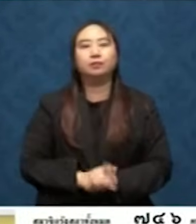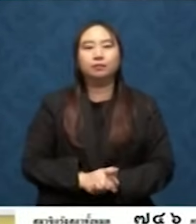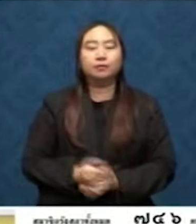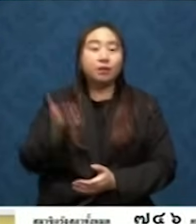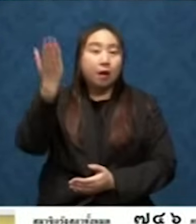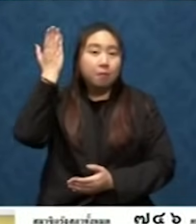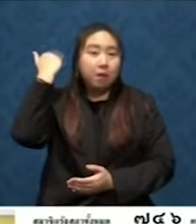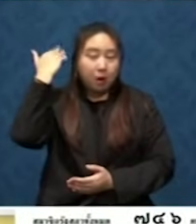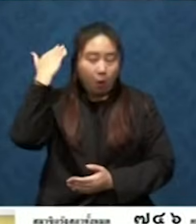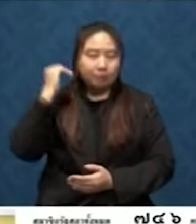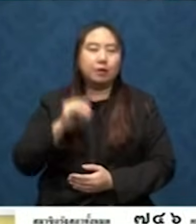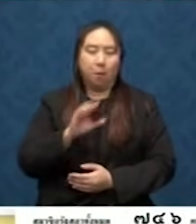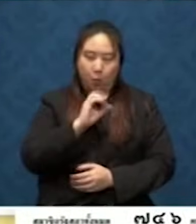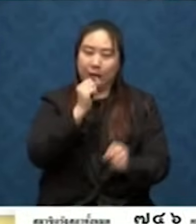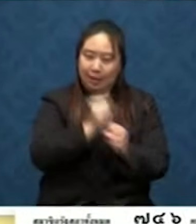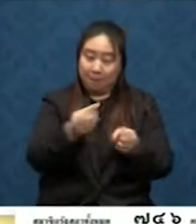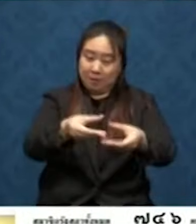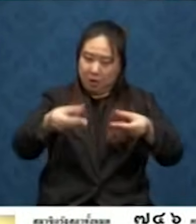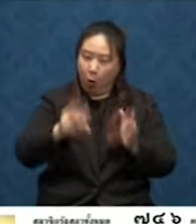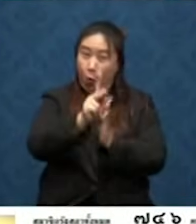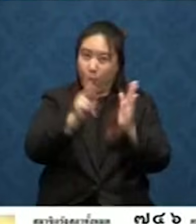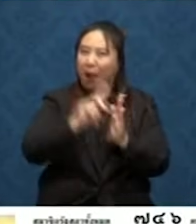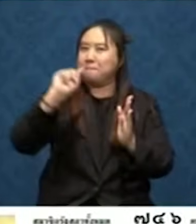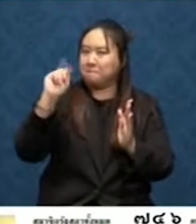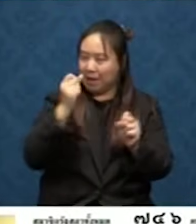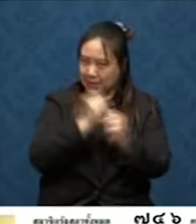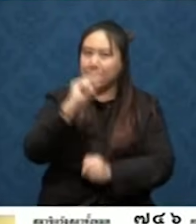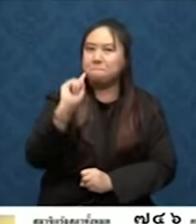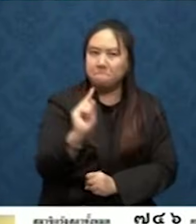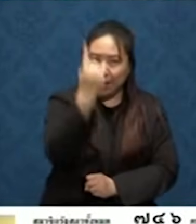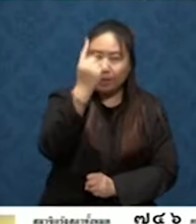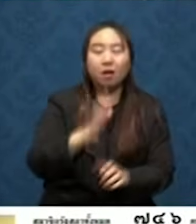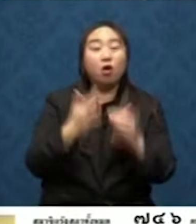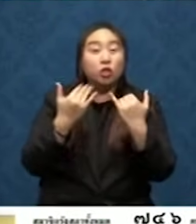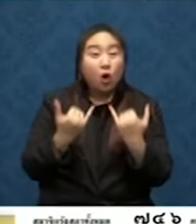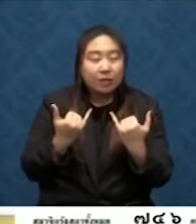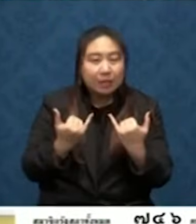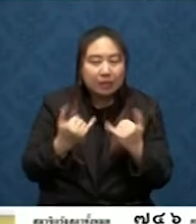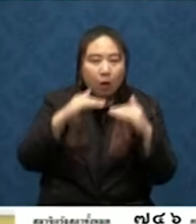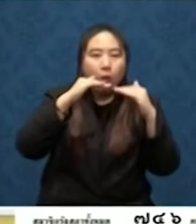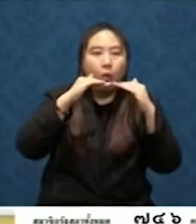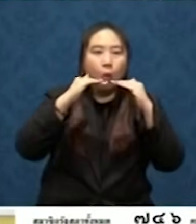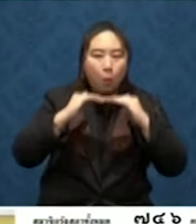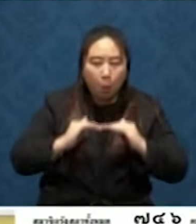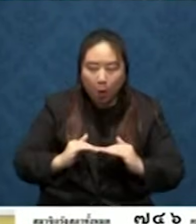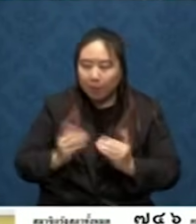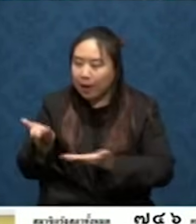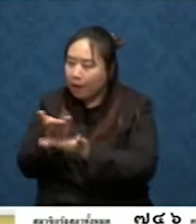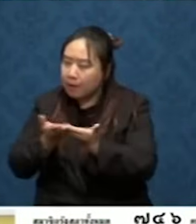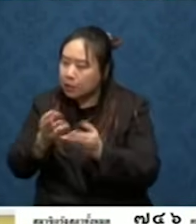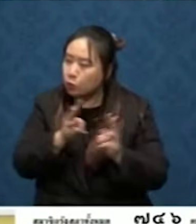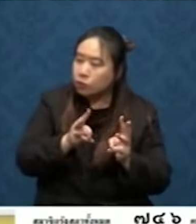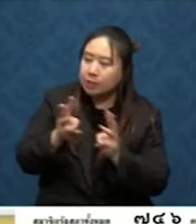ว่าจะจัดทำต้นทุนใหม่ทั้งฉบับตอนนี้ก็เหลือเพียงแค่การหารือแนวทางในการจัดทำรัฐธรรมนูญ